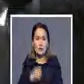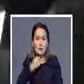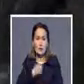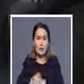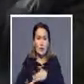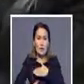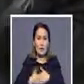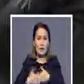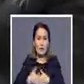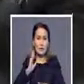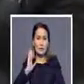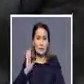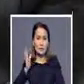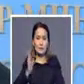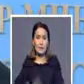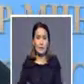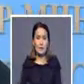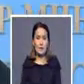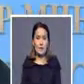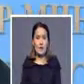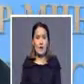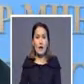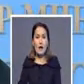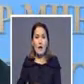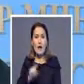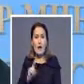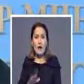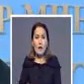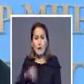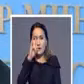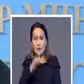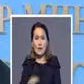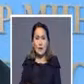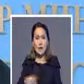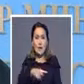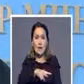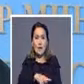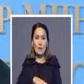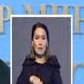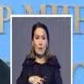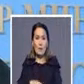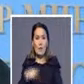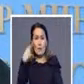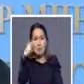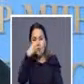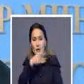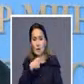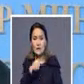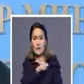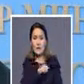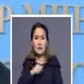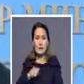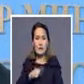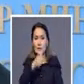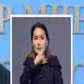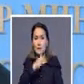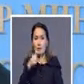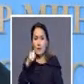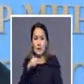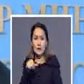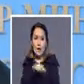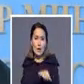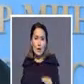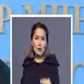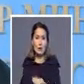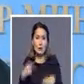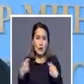алынды. Батыс Қазақстан облысының полицейлер жеке тасымалдаумен айналысатын жүргізушіге қарақшылық шабуыл қылмысын